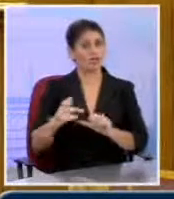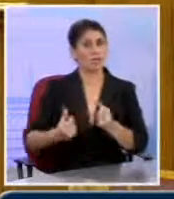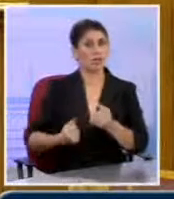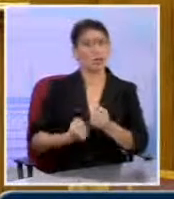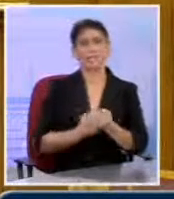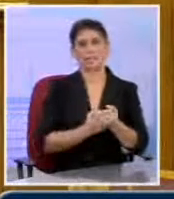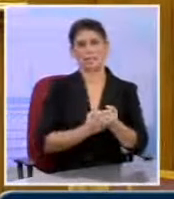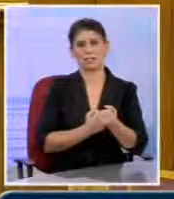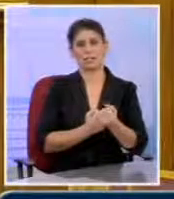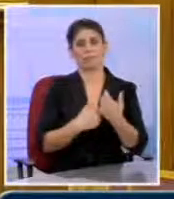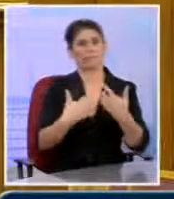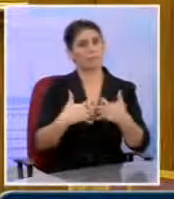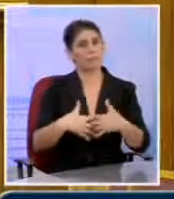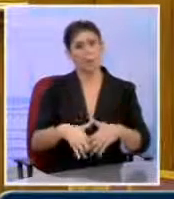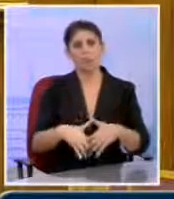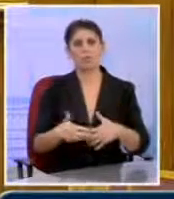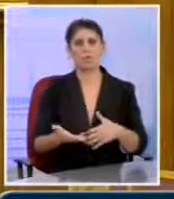ενίσχυσε, λειτουργήσαν